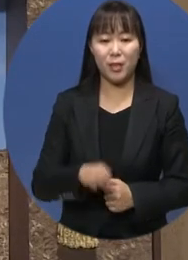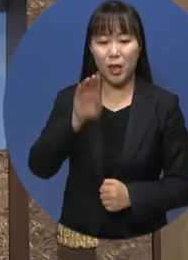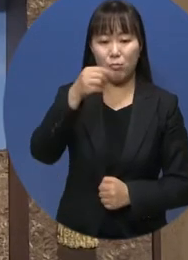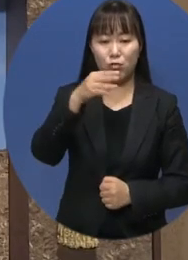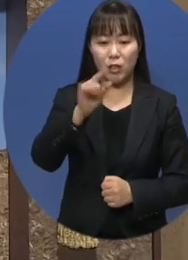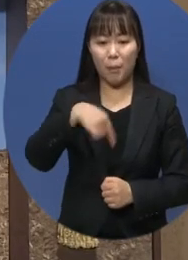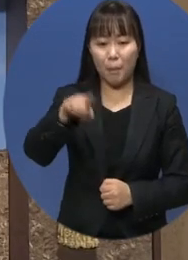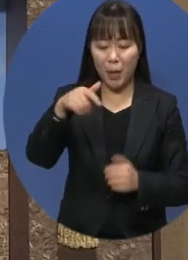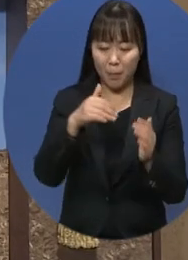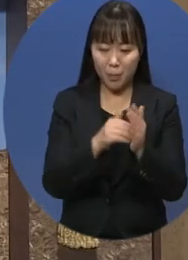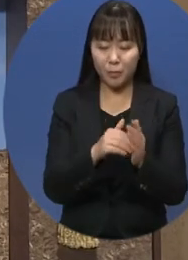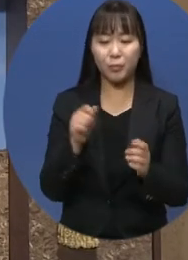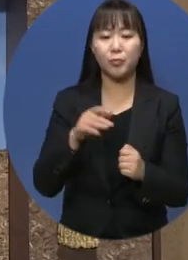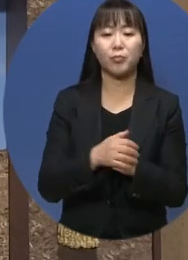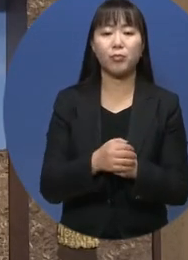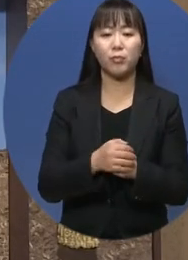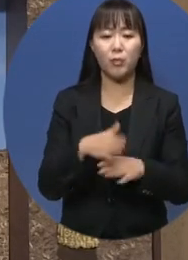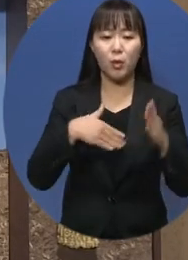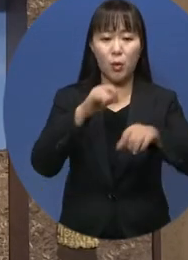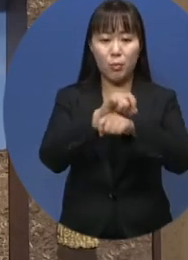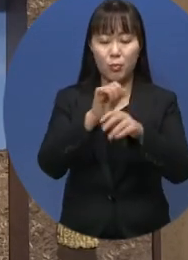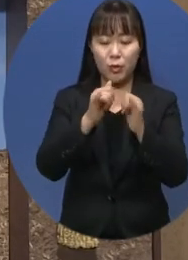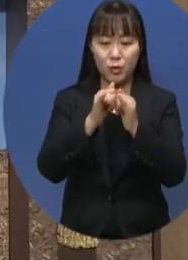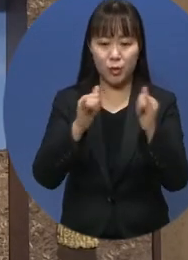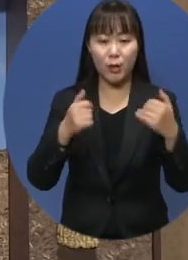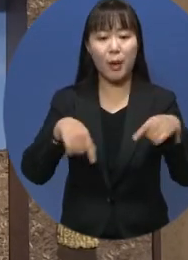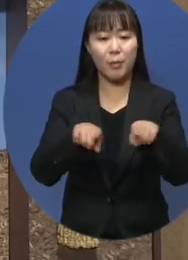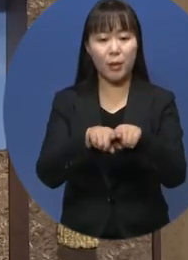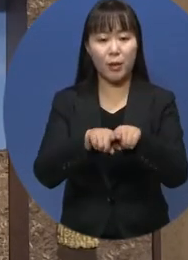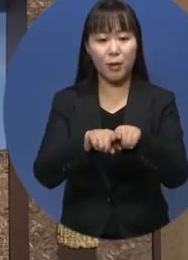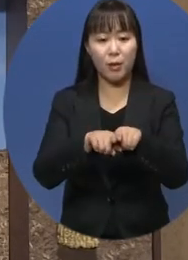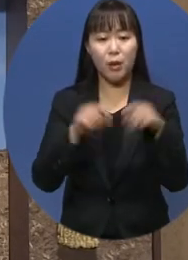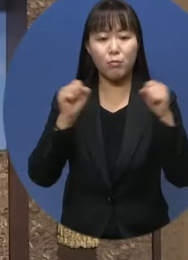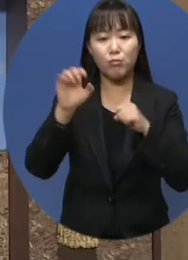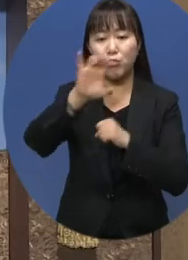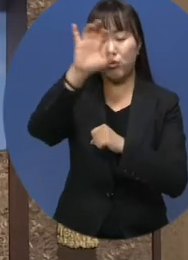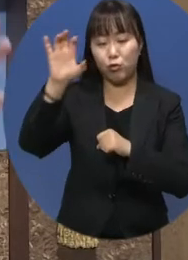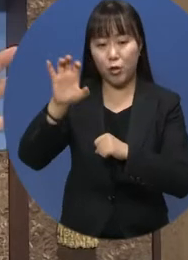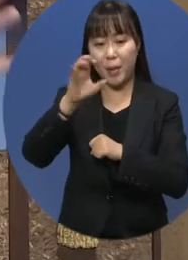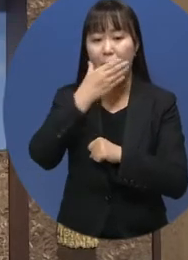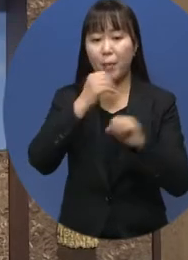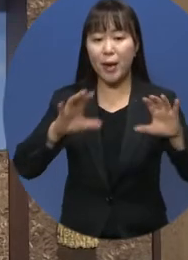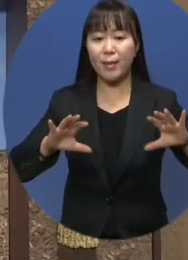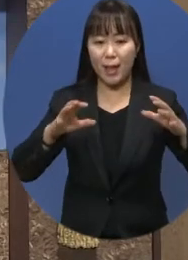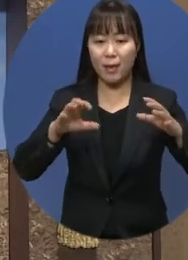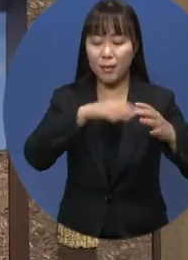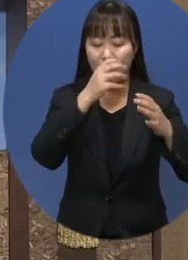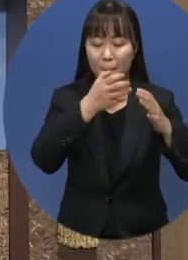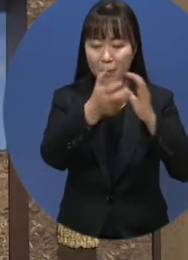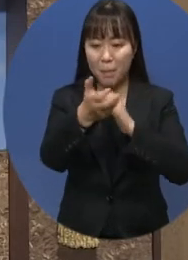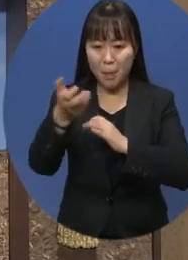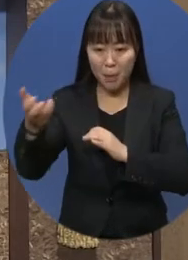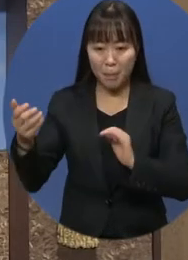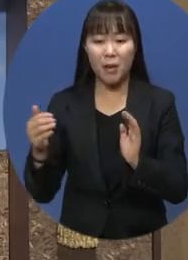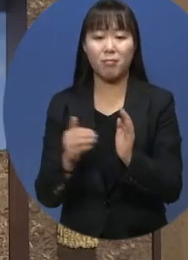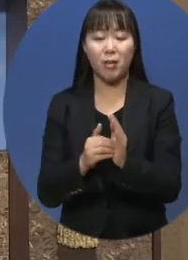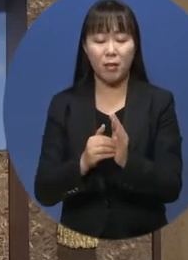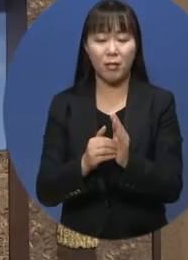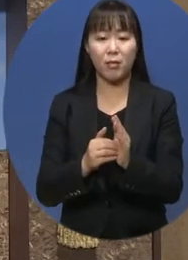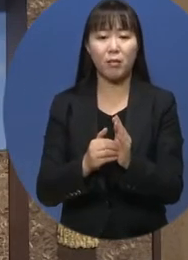다녀오고 또 우리 구리선 공무원들 하고 업 북유럽의 행복한 나라를 또 다 다녀 왔거든요 그래서